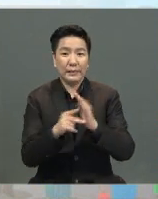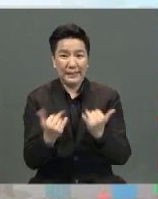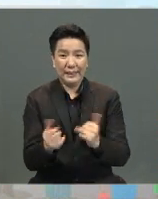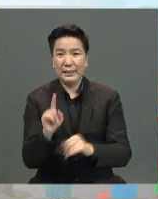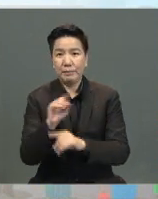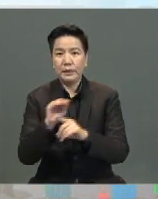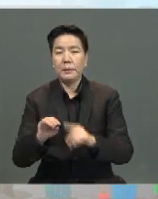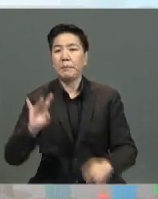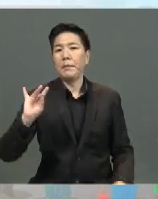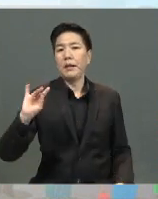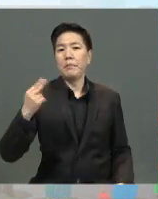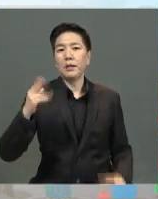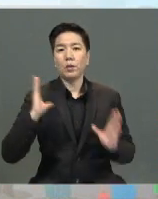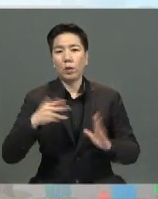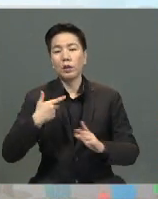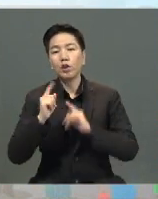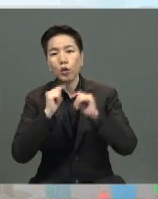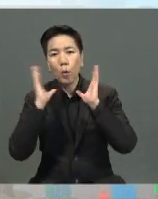ของจำนวนผู้ที่ผ่านการหาเข้าสู่การคัดกรองตามหลักเกณฑ์ในจูนนี้ครับมี8